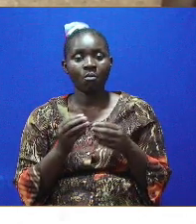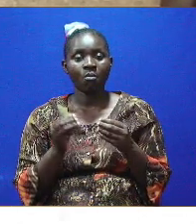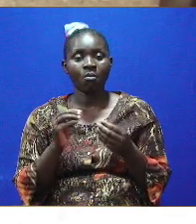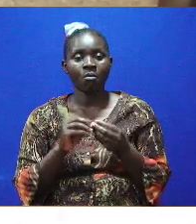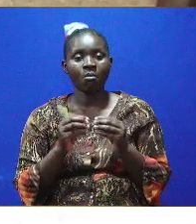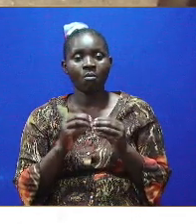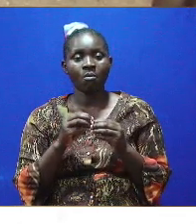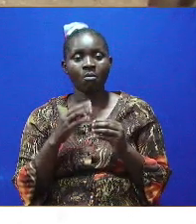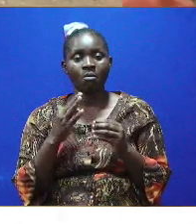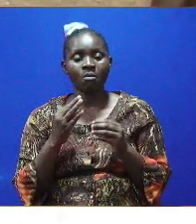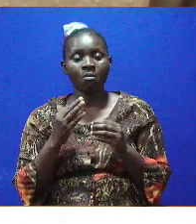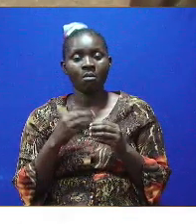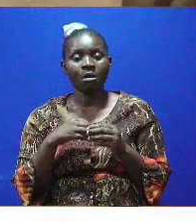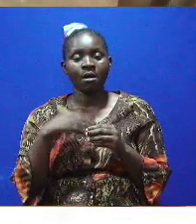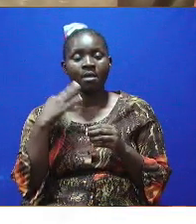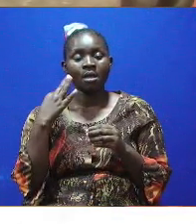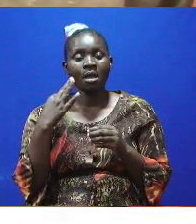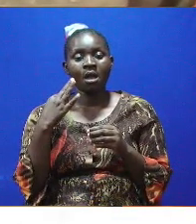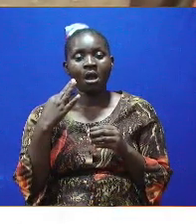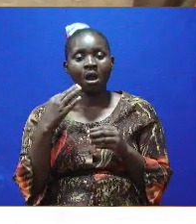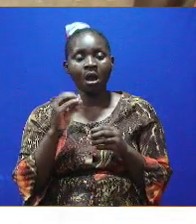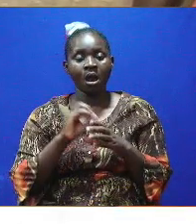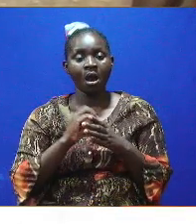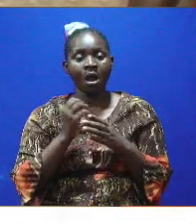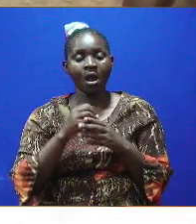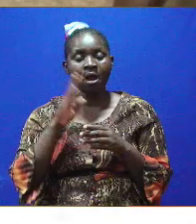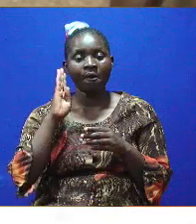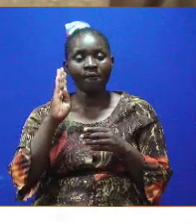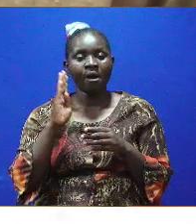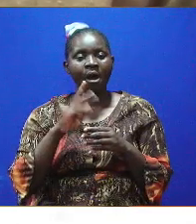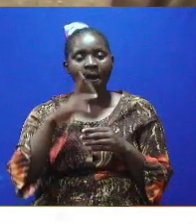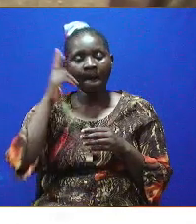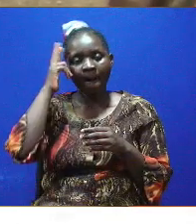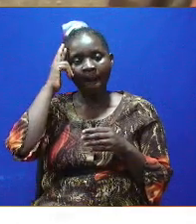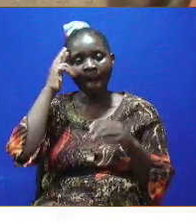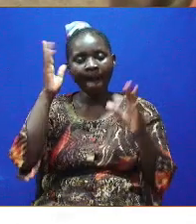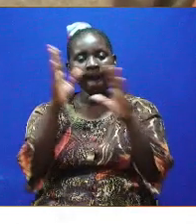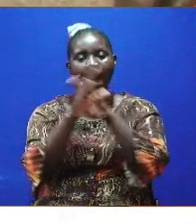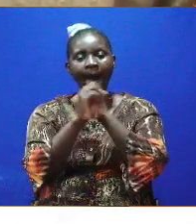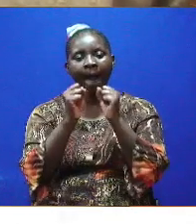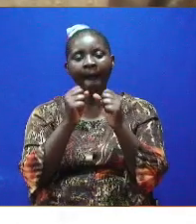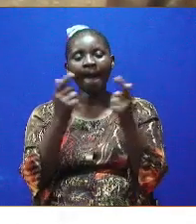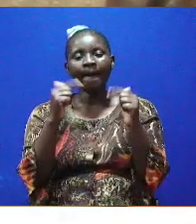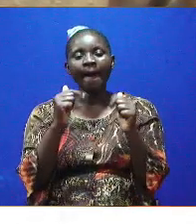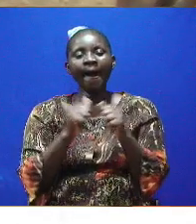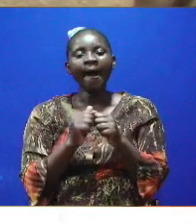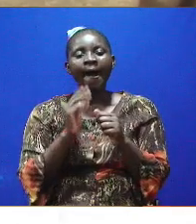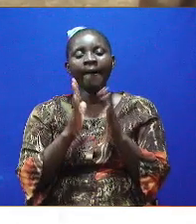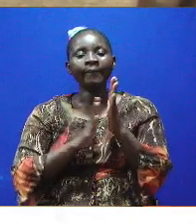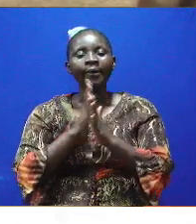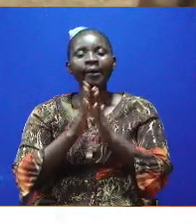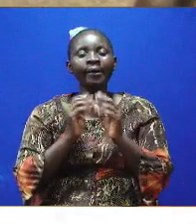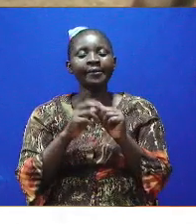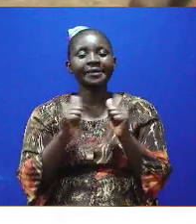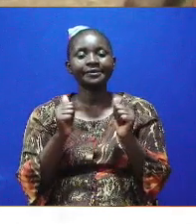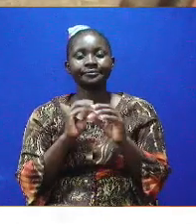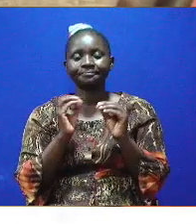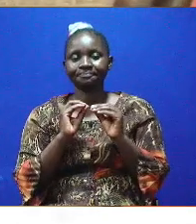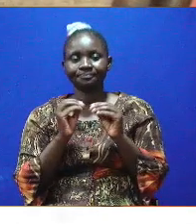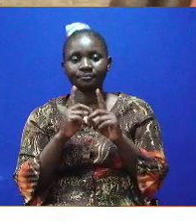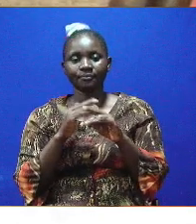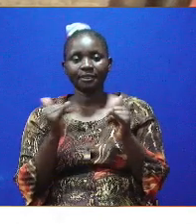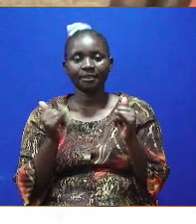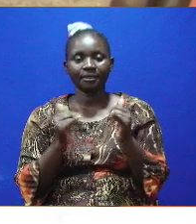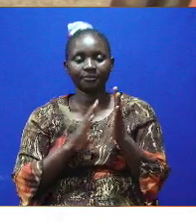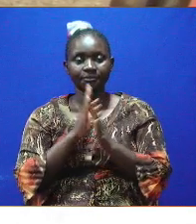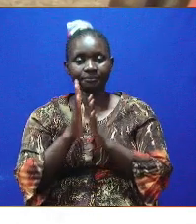tatu osekane ikiagera kure president ya nyorete ga konyindura ibanga buya lakini bone tutete